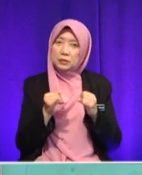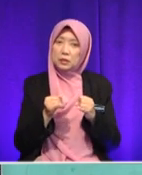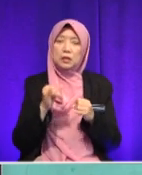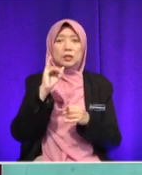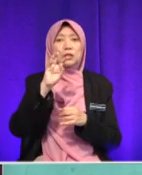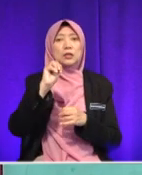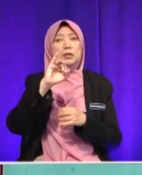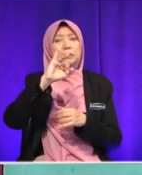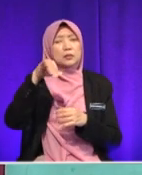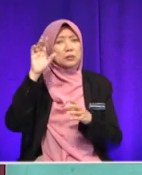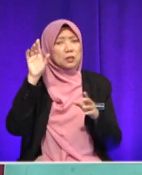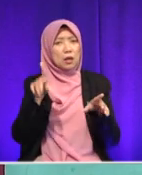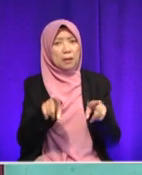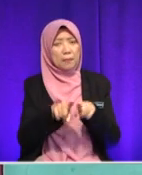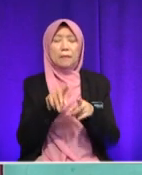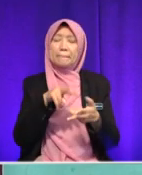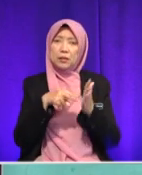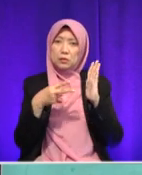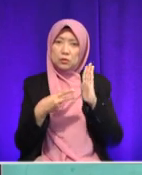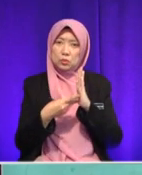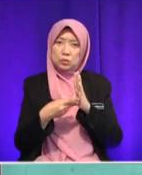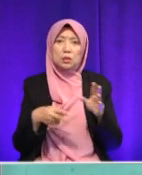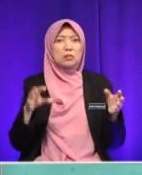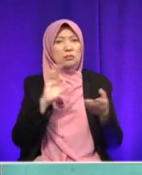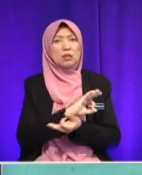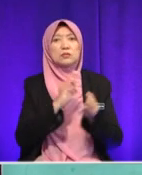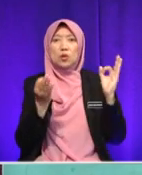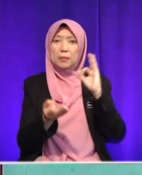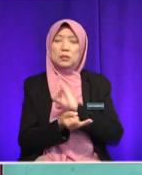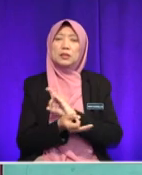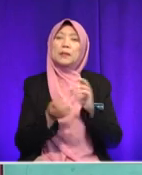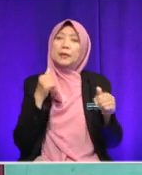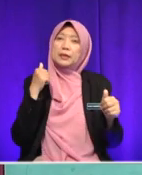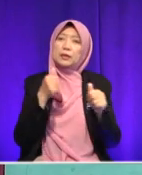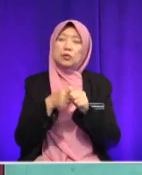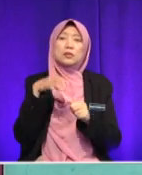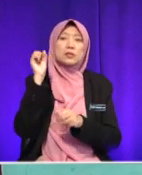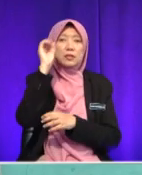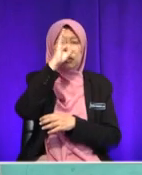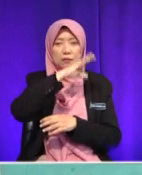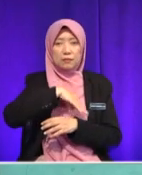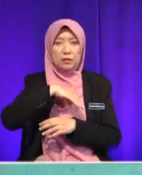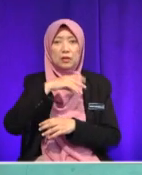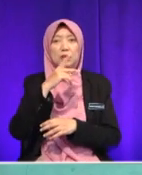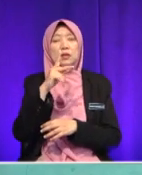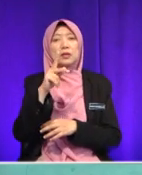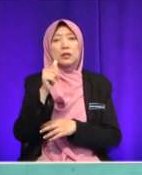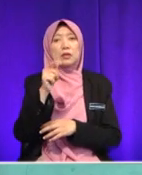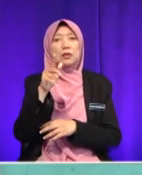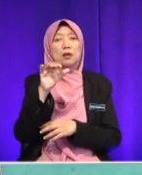adalah image yang sama, bermaksud transformasi ini mengikut sifat kalis tukar